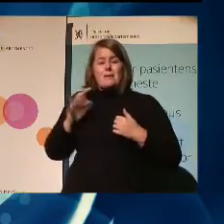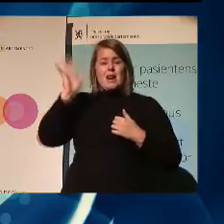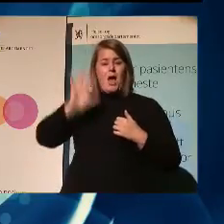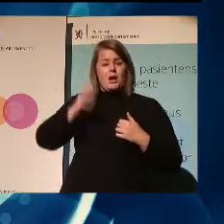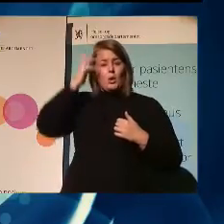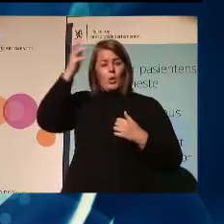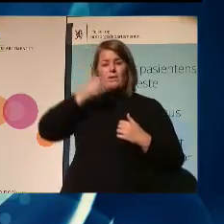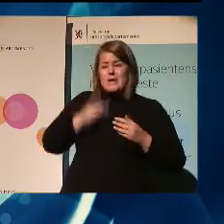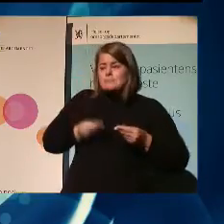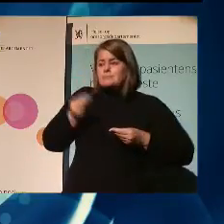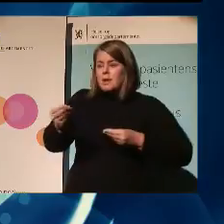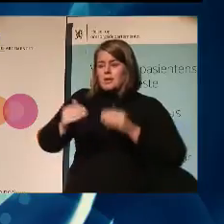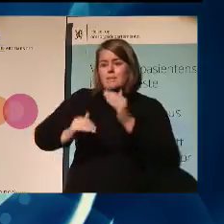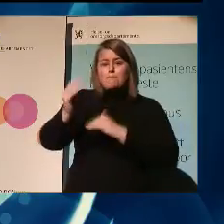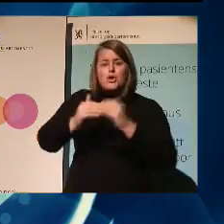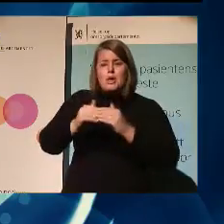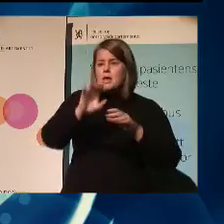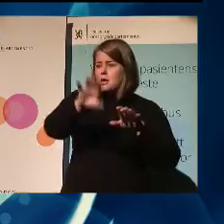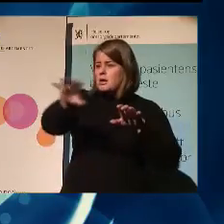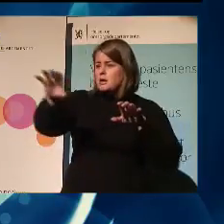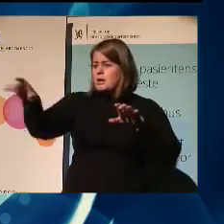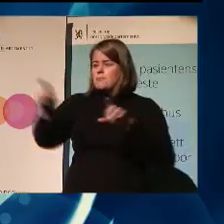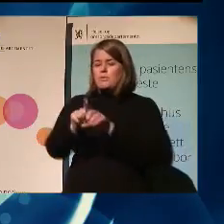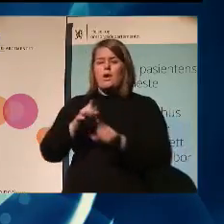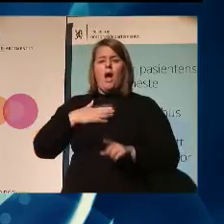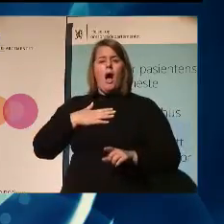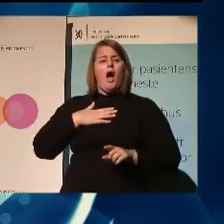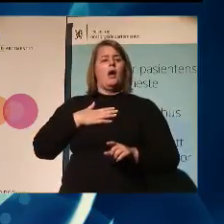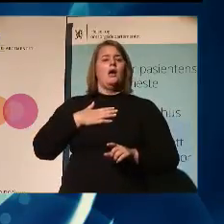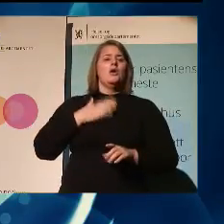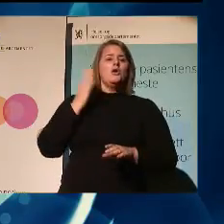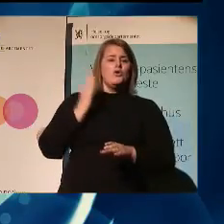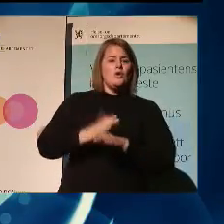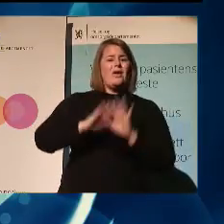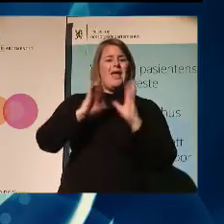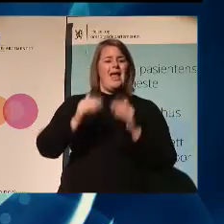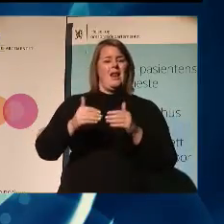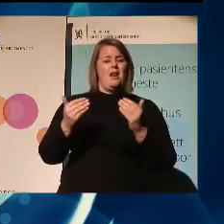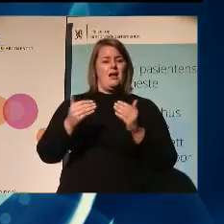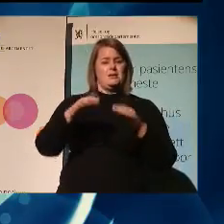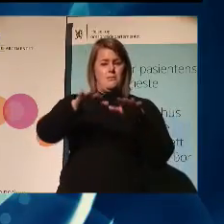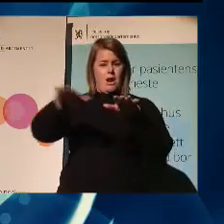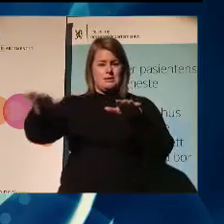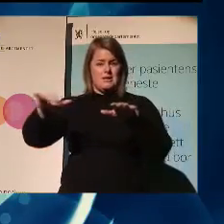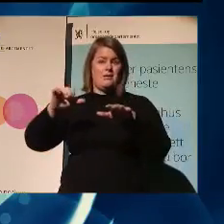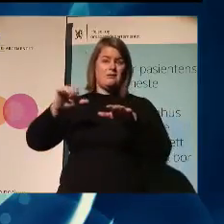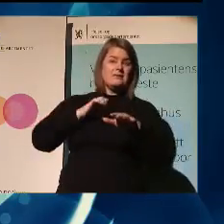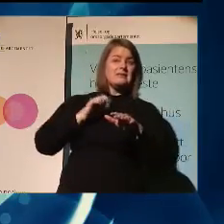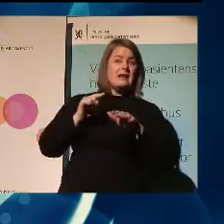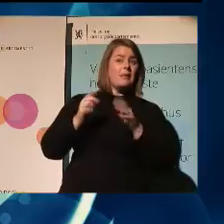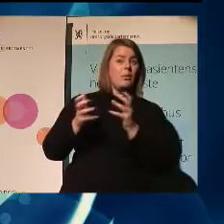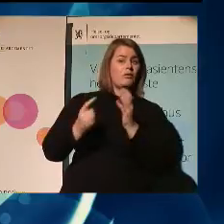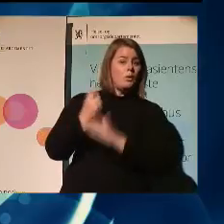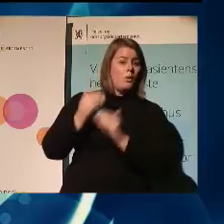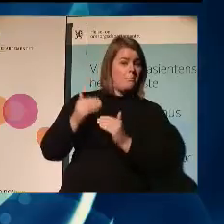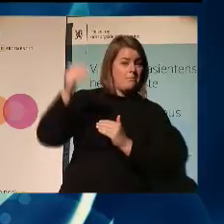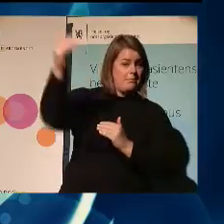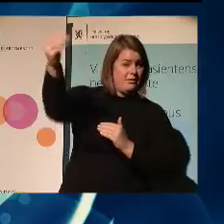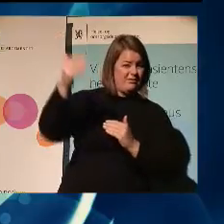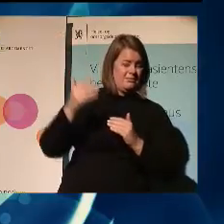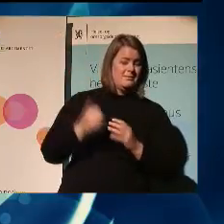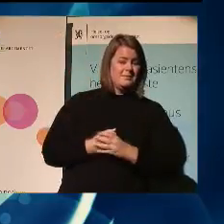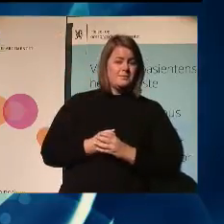flere plasser, slik at man rustet til å ha heldønsplasser når det behovet kommer noen tiår frem i tid. Så har vi